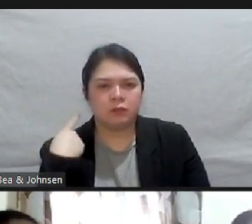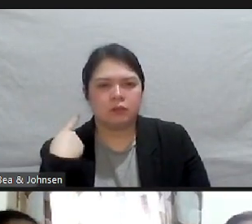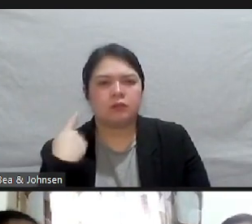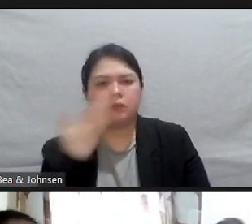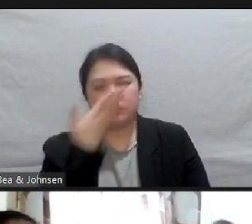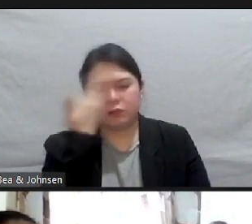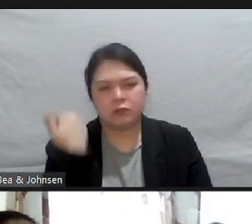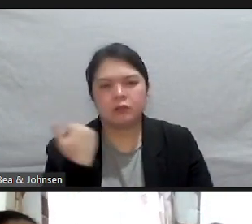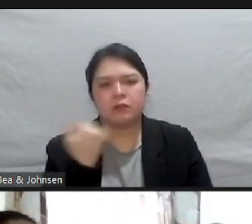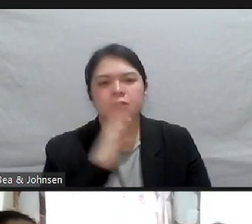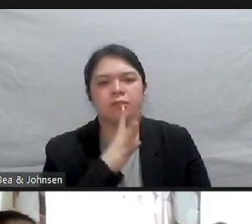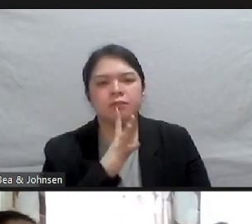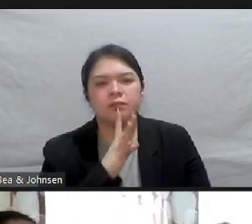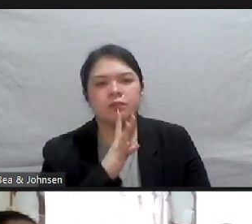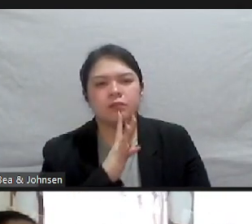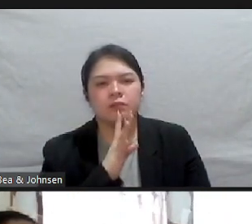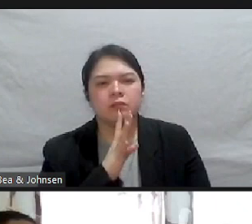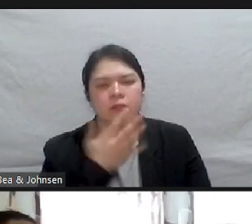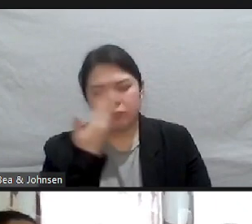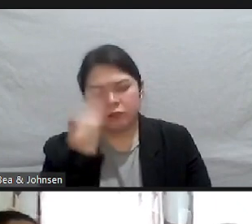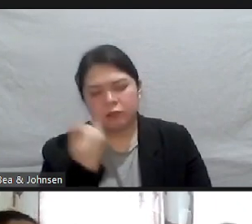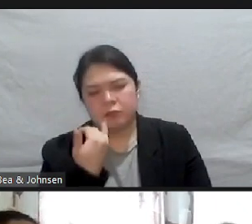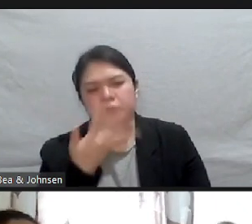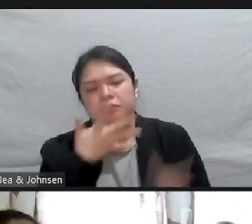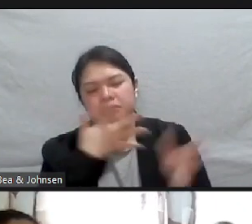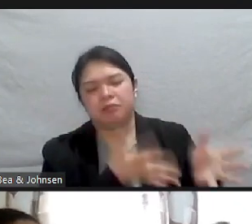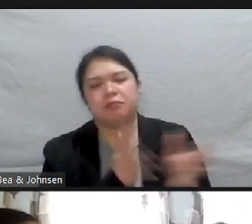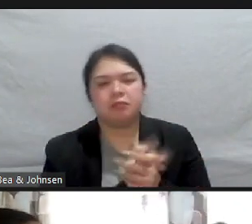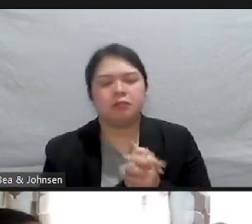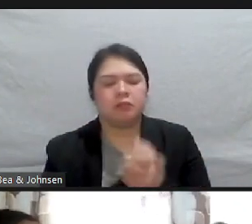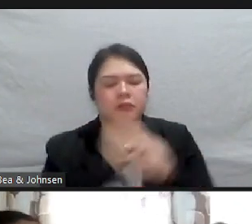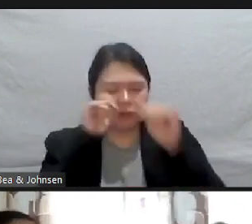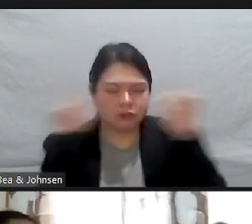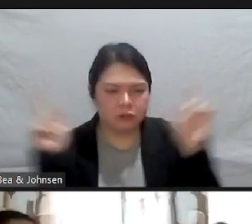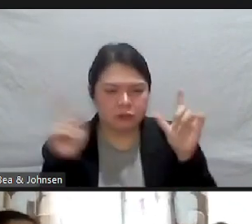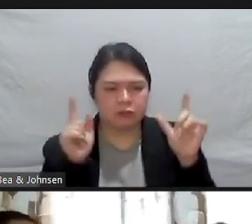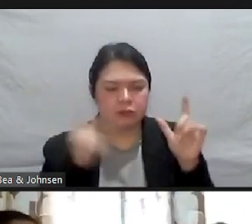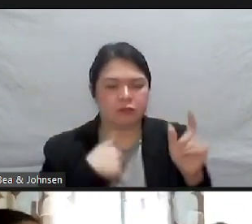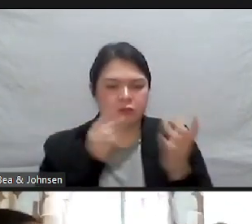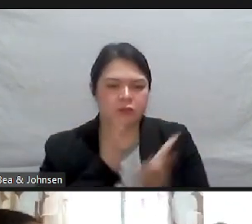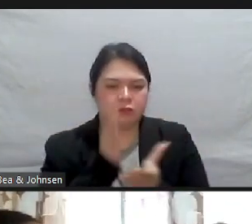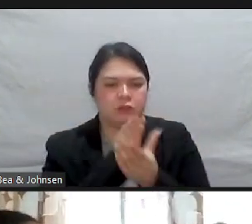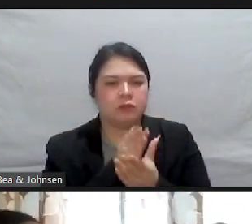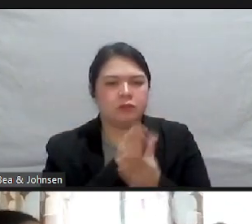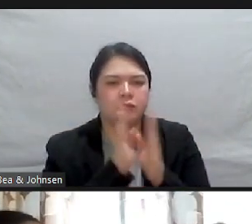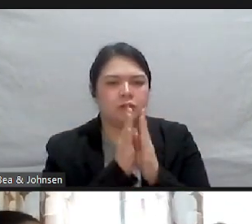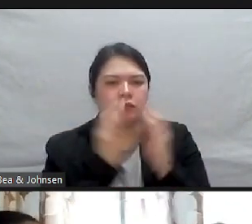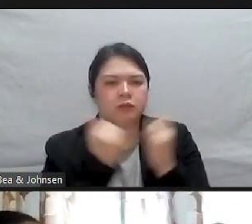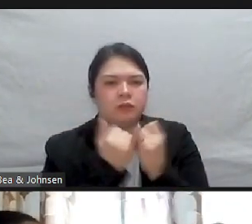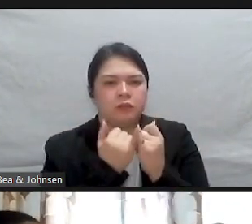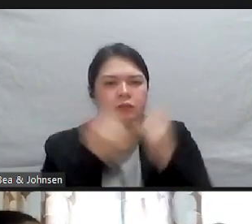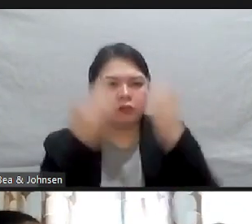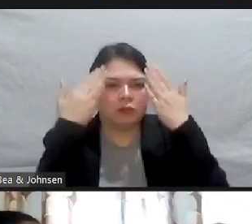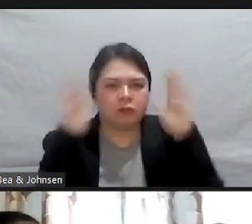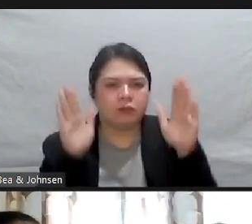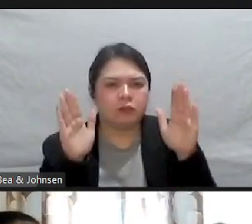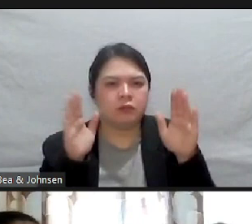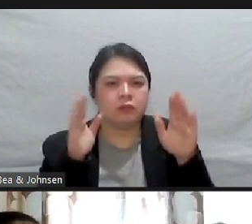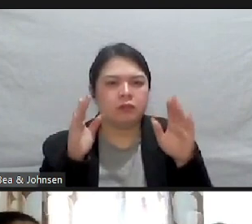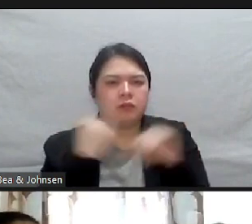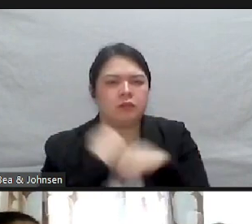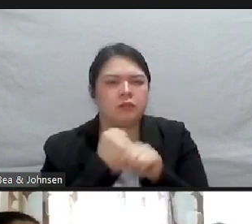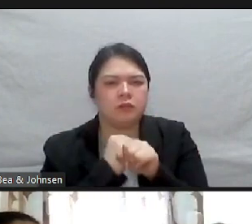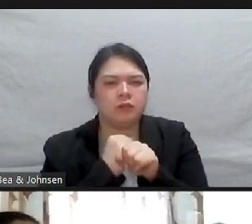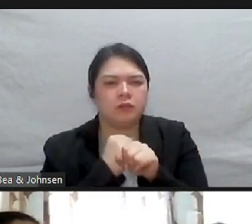no? Kinalimutan. At nagulat ako, no? Pinuntaan ko yung kanilang barangay. Wala nang marunong kasi gumagawa kami ng big book, dinadala ko yung